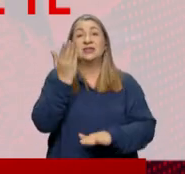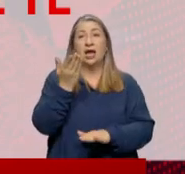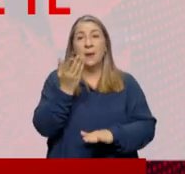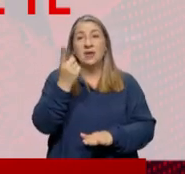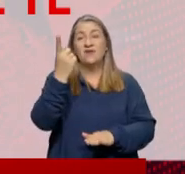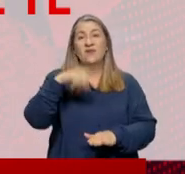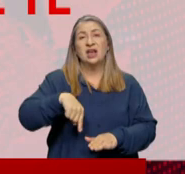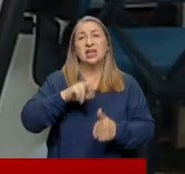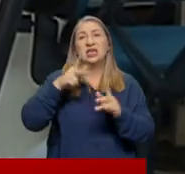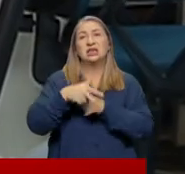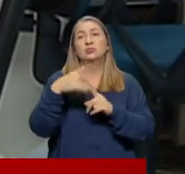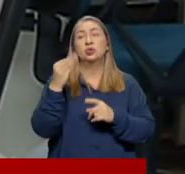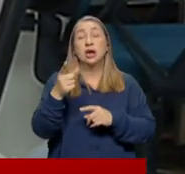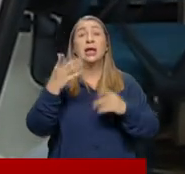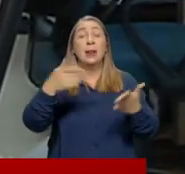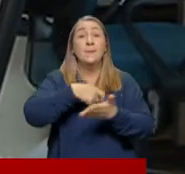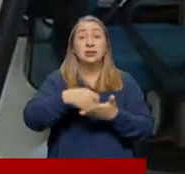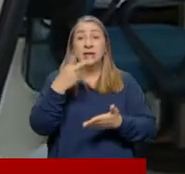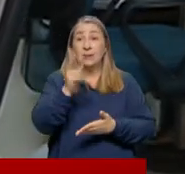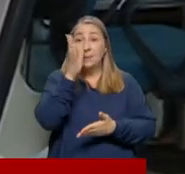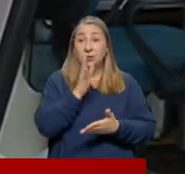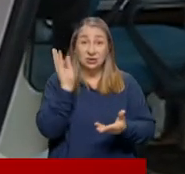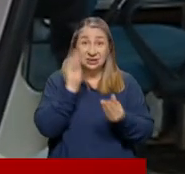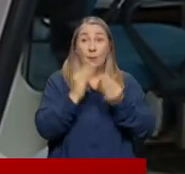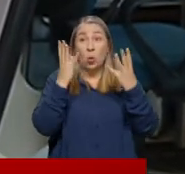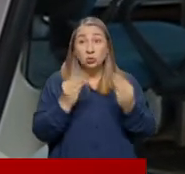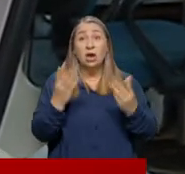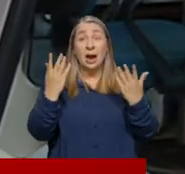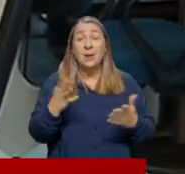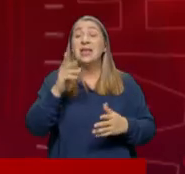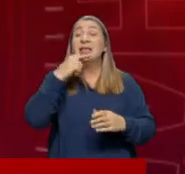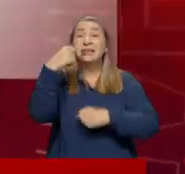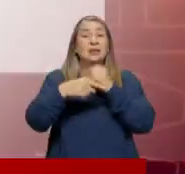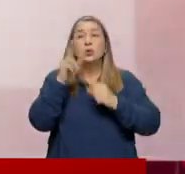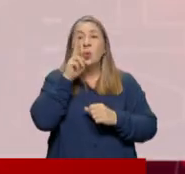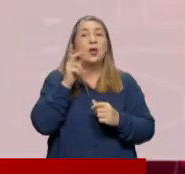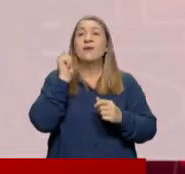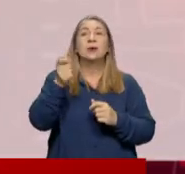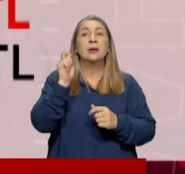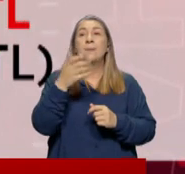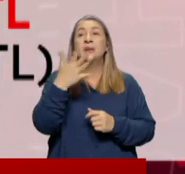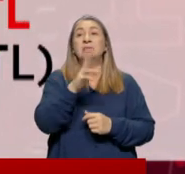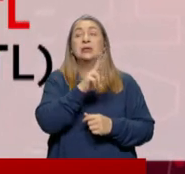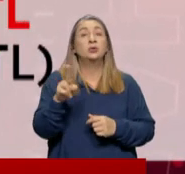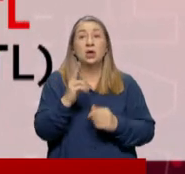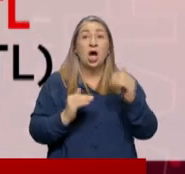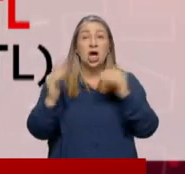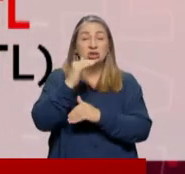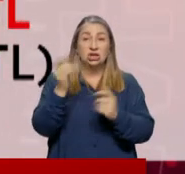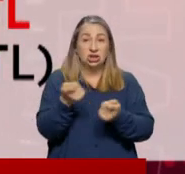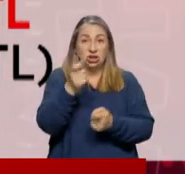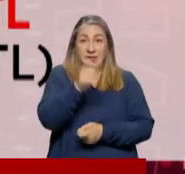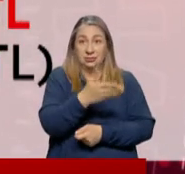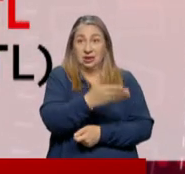fazla bir ve bir kesilmiş olacak yani maaşı 2500 Liralık zam gelecek ama Yıl sonuna kadar ödeyeceği vergi de 5700 lira artacak